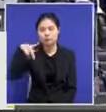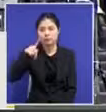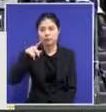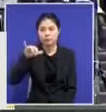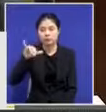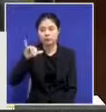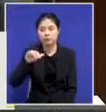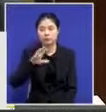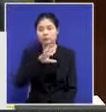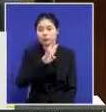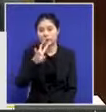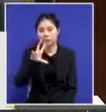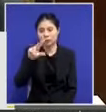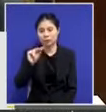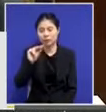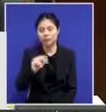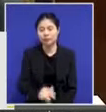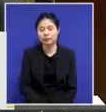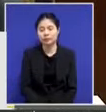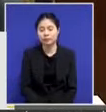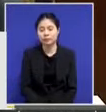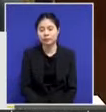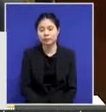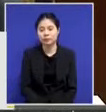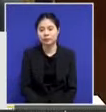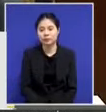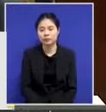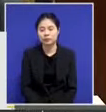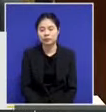ครับ 730นายอำนาจวิลาวัน